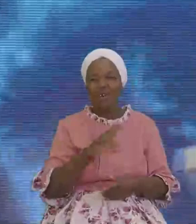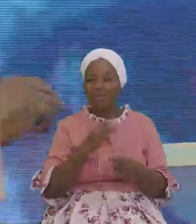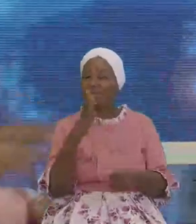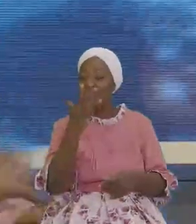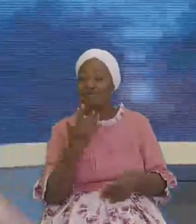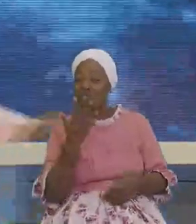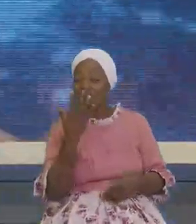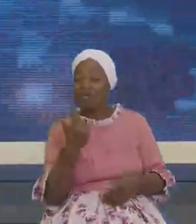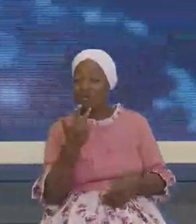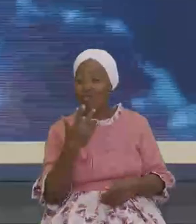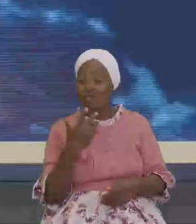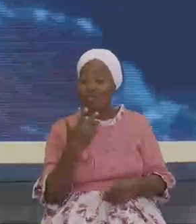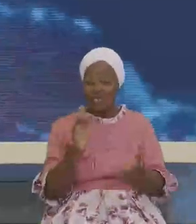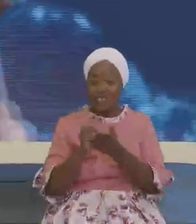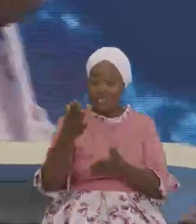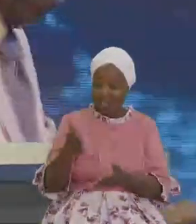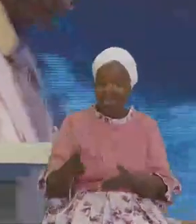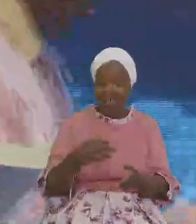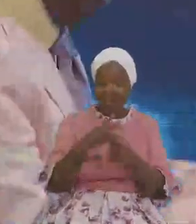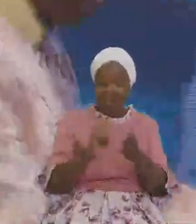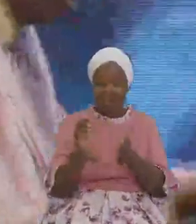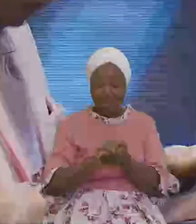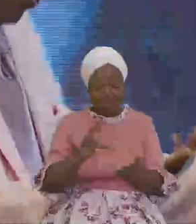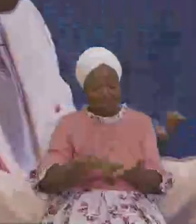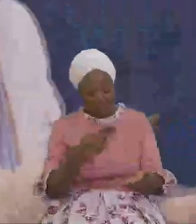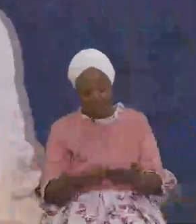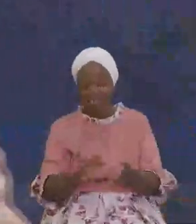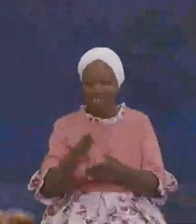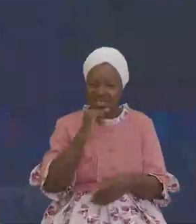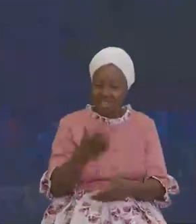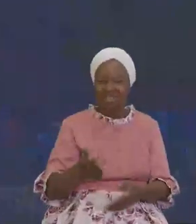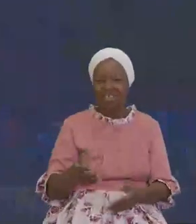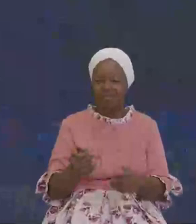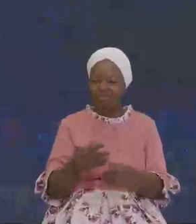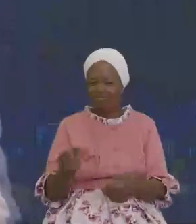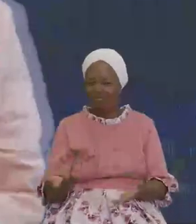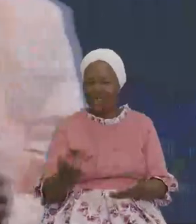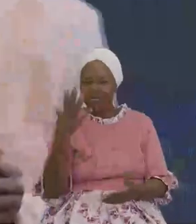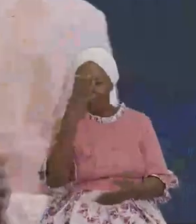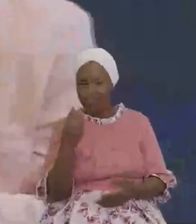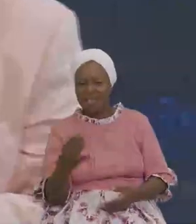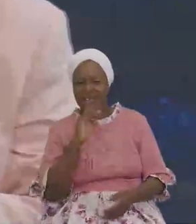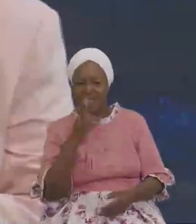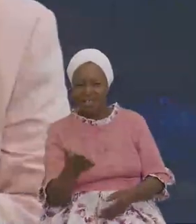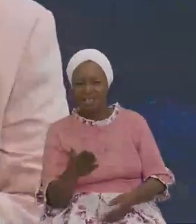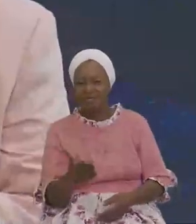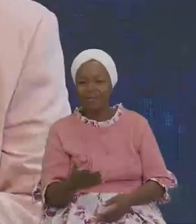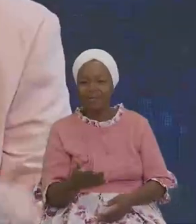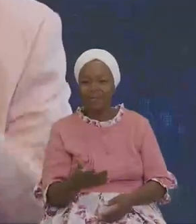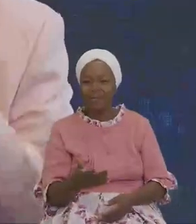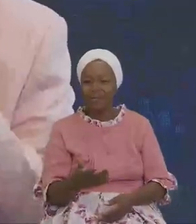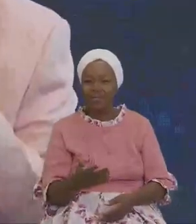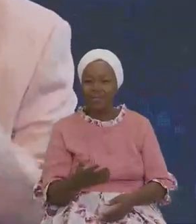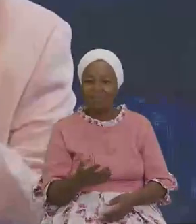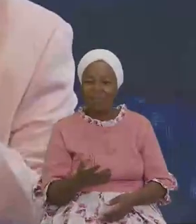Oh, le coloriage est là-bas. Les crayons pour faire les dessins, pour colorier